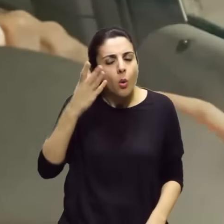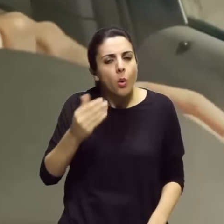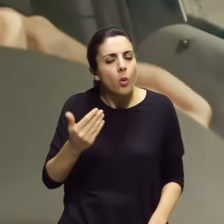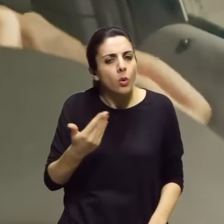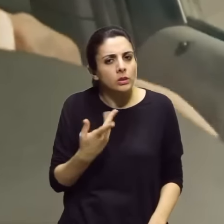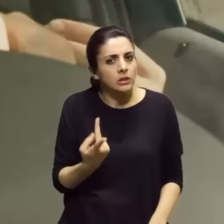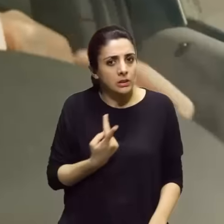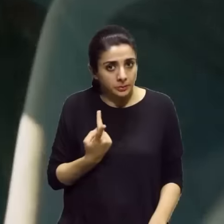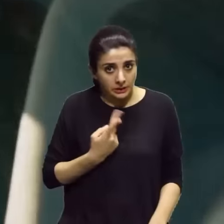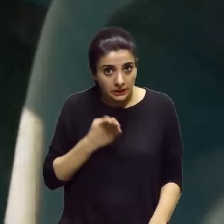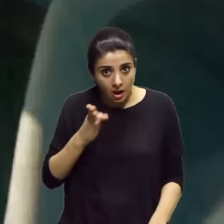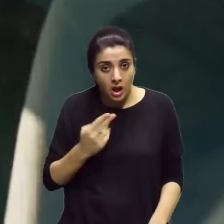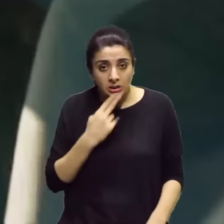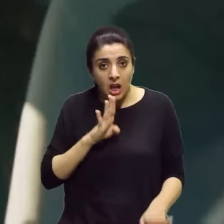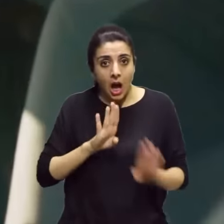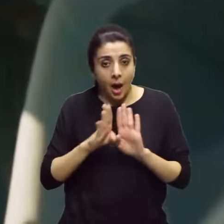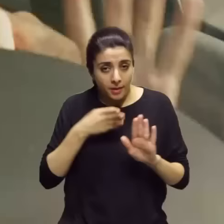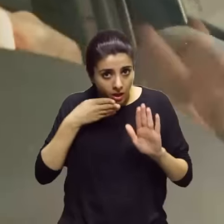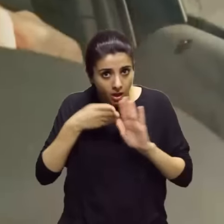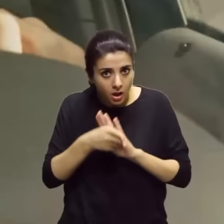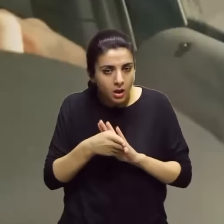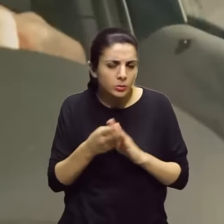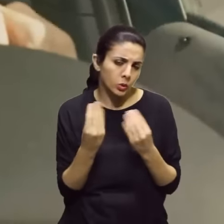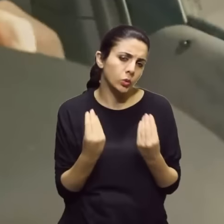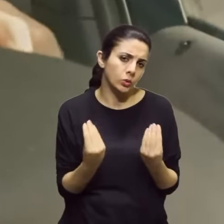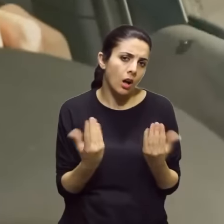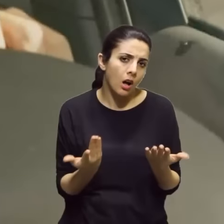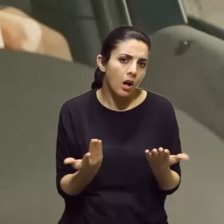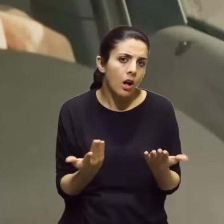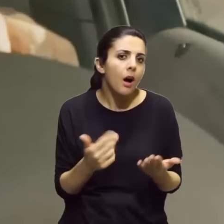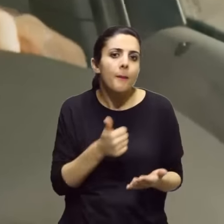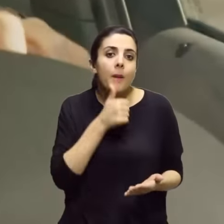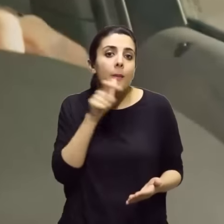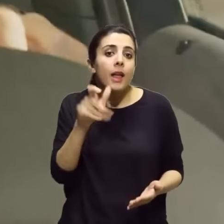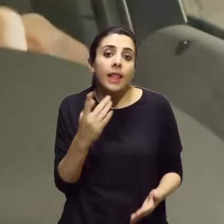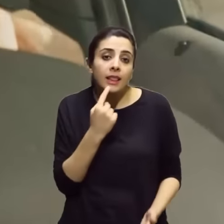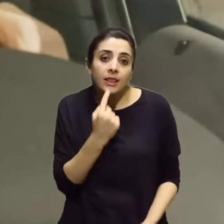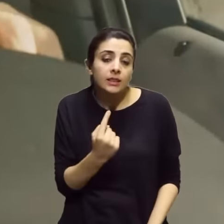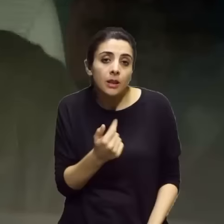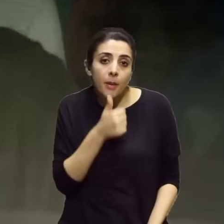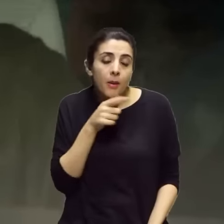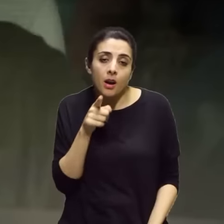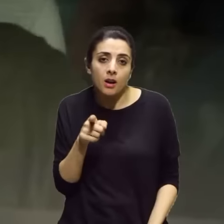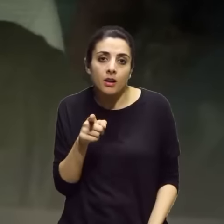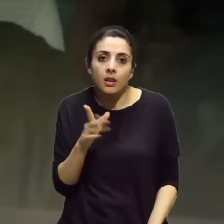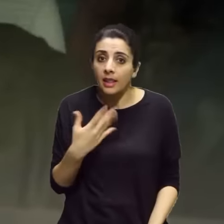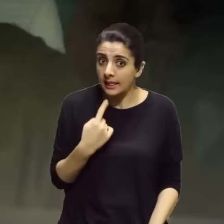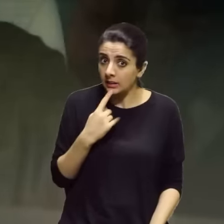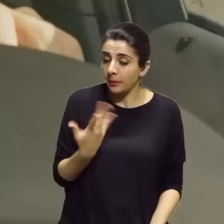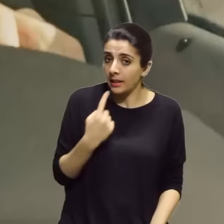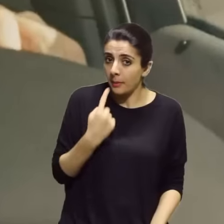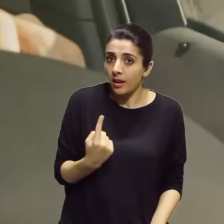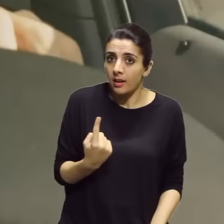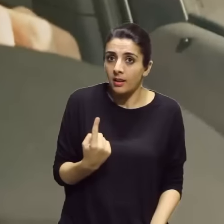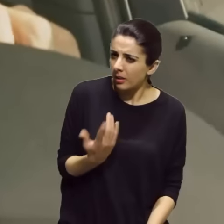biz gideceğiz kızın kapısına dayanacağız. Oraya kadar güzel. De babasına ne diyeceğiz babasına? Nasıl ne diyeceğiz Metin